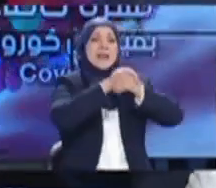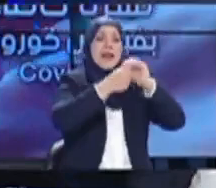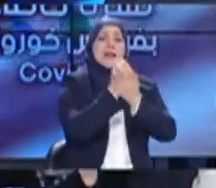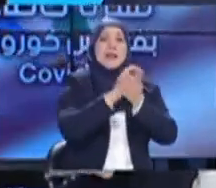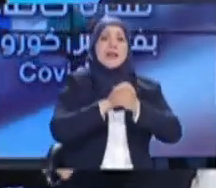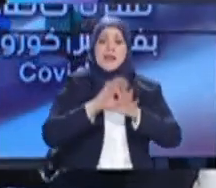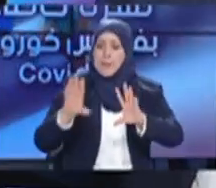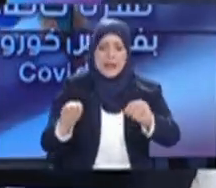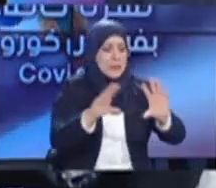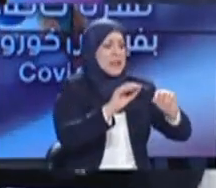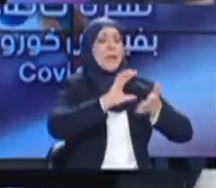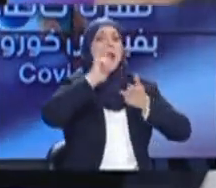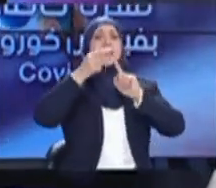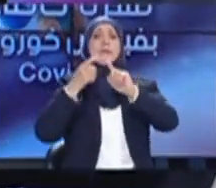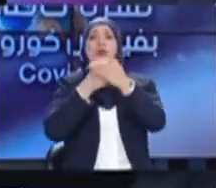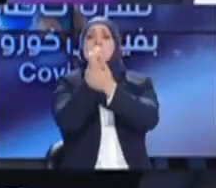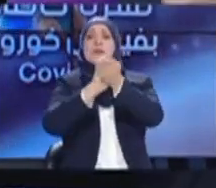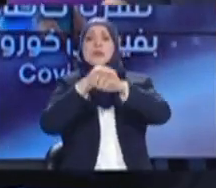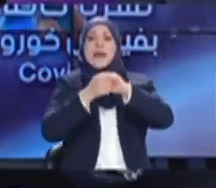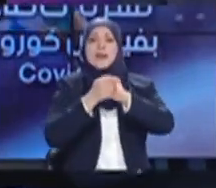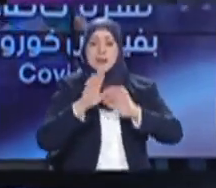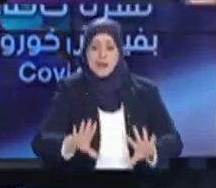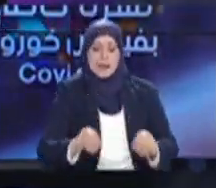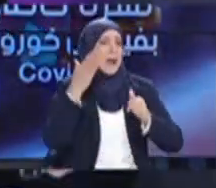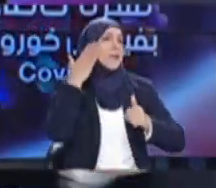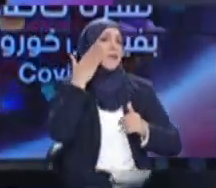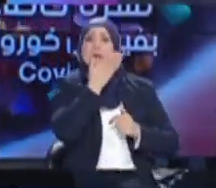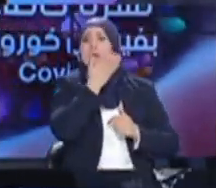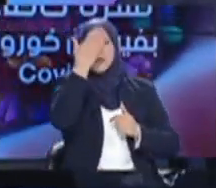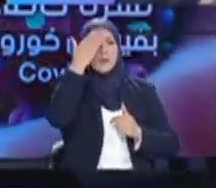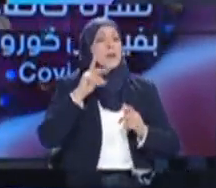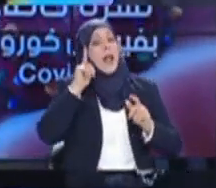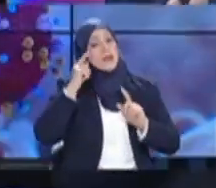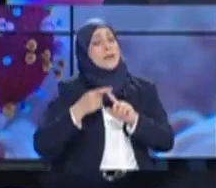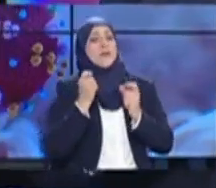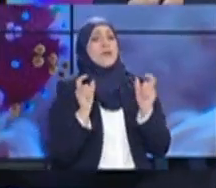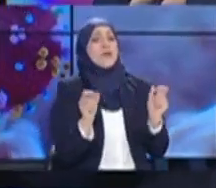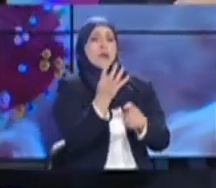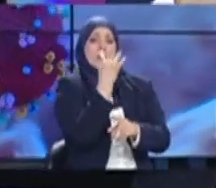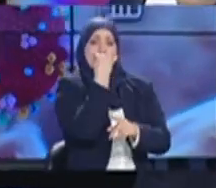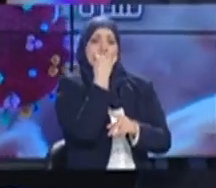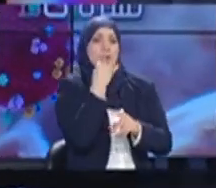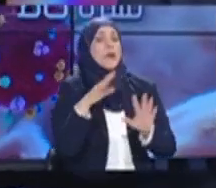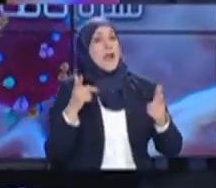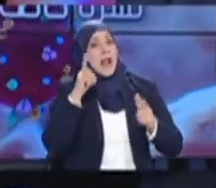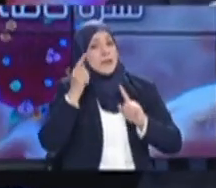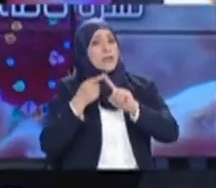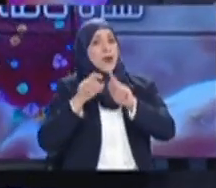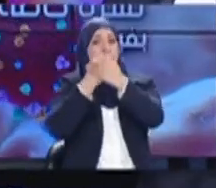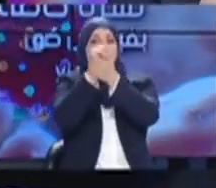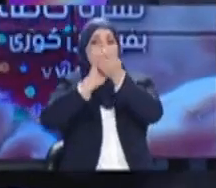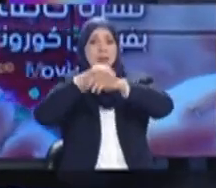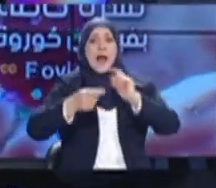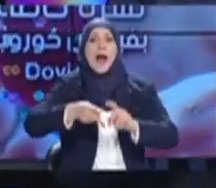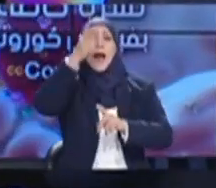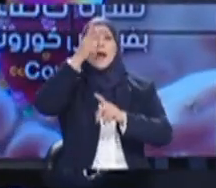بيدو ما يعرفش شكون مسها قبله وهو من غير ما يشعر يمس وجهه واذا كان هز فيروس في يده ينجم يتعدى. خسلان اللي دين في